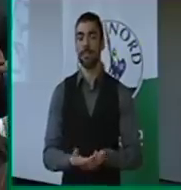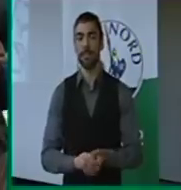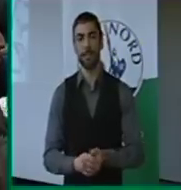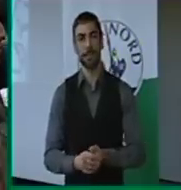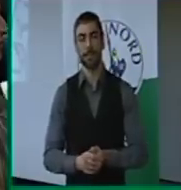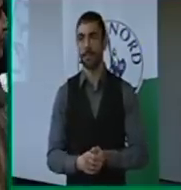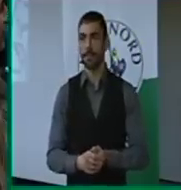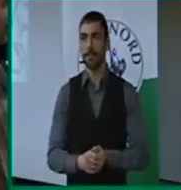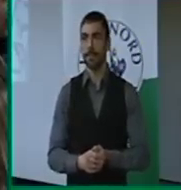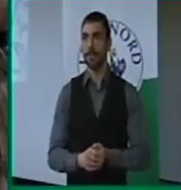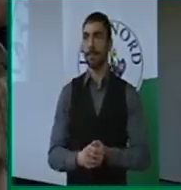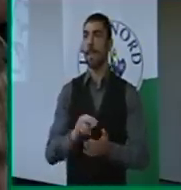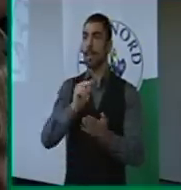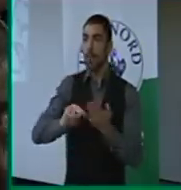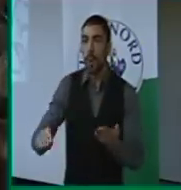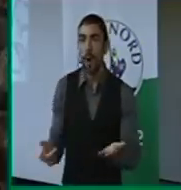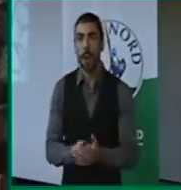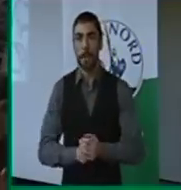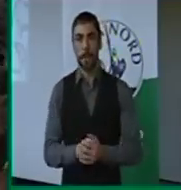scarpe la